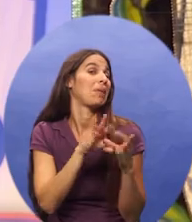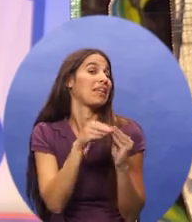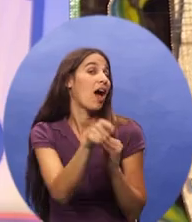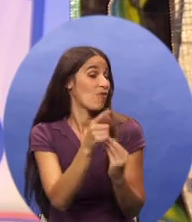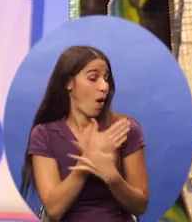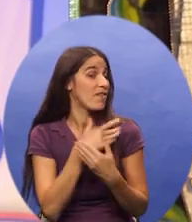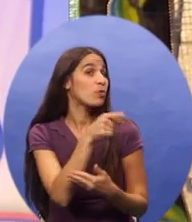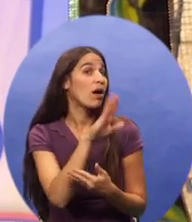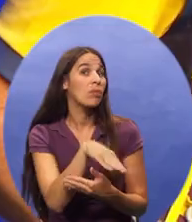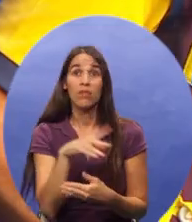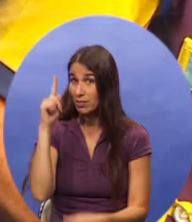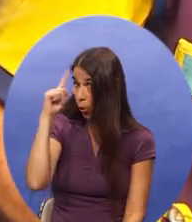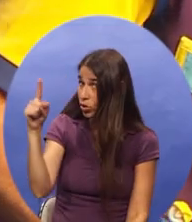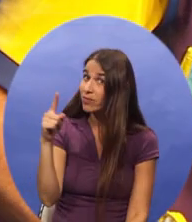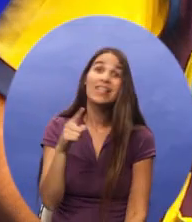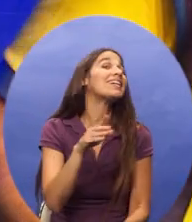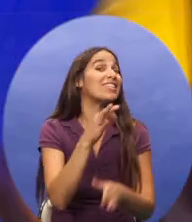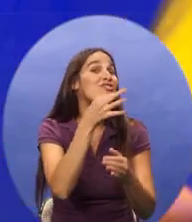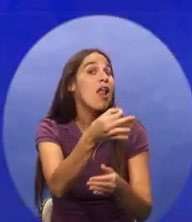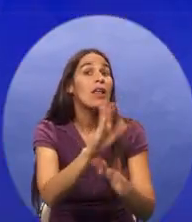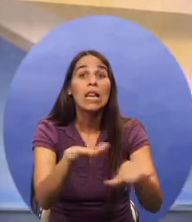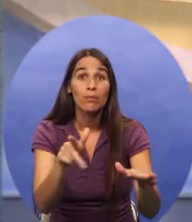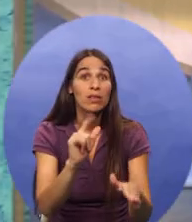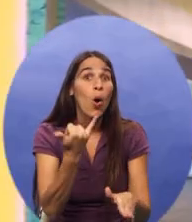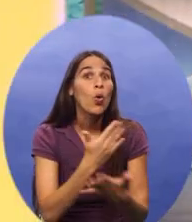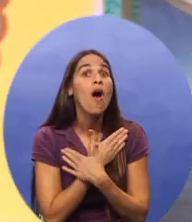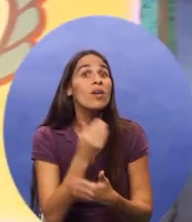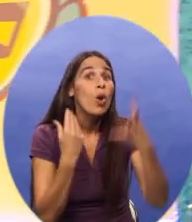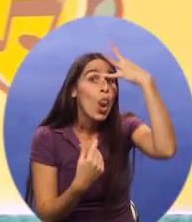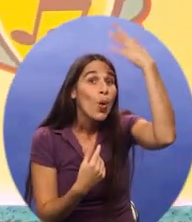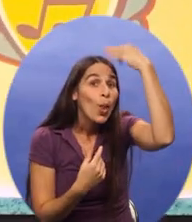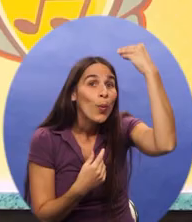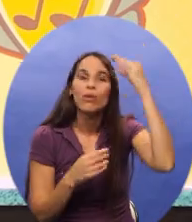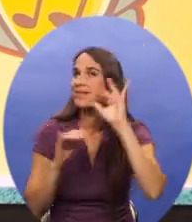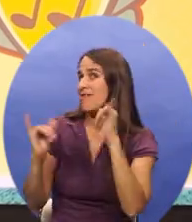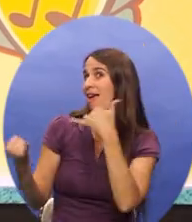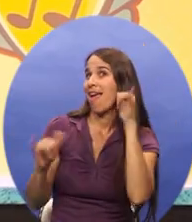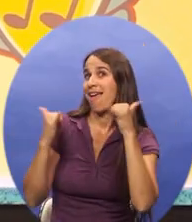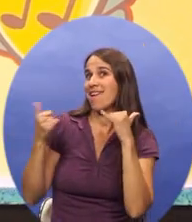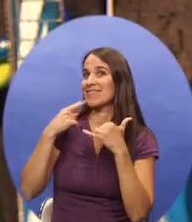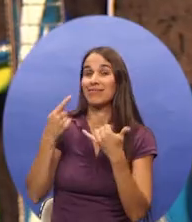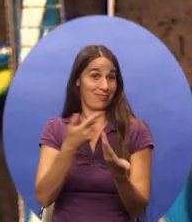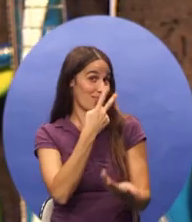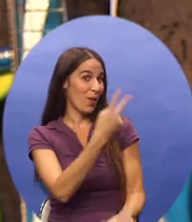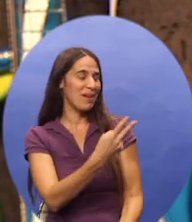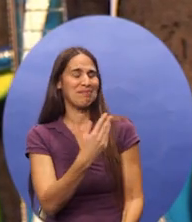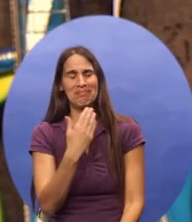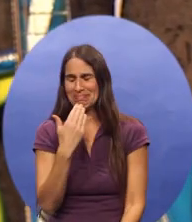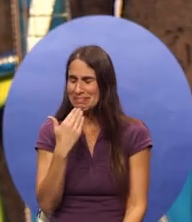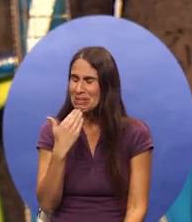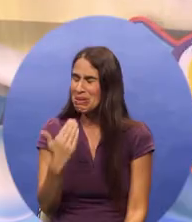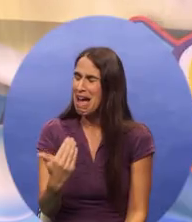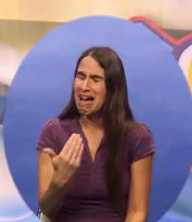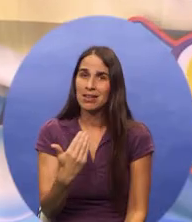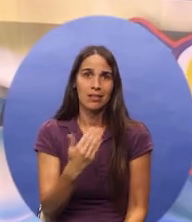אליך, והם אוהבים אותך גם. אתה חושב? בוא נשאל אותם. ילדים, נכון שאתם אוהבים את לולו? אתה רואה?